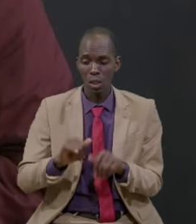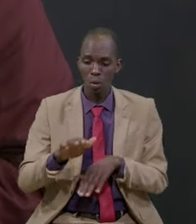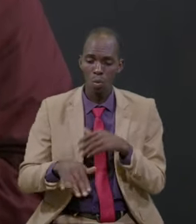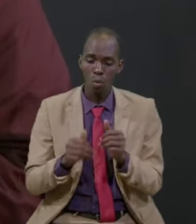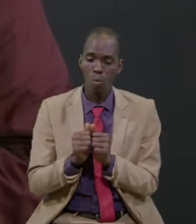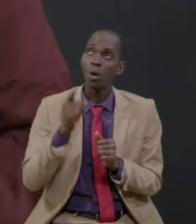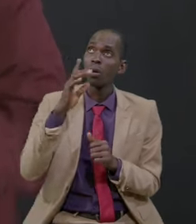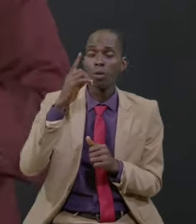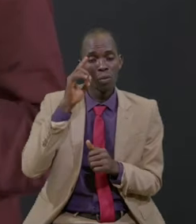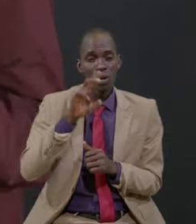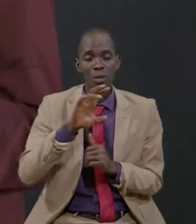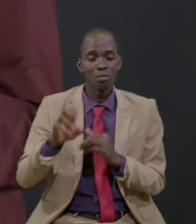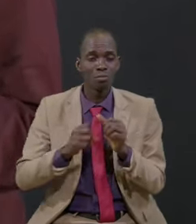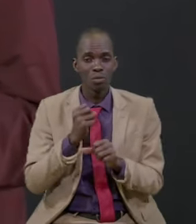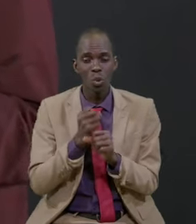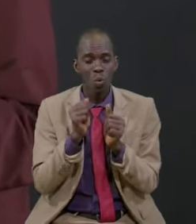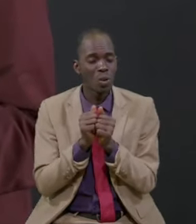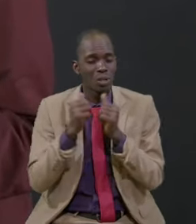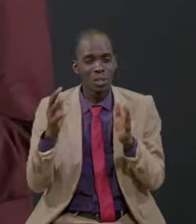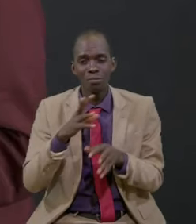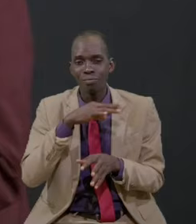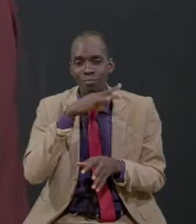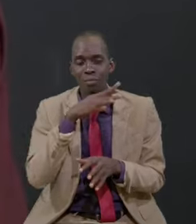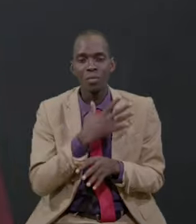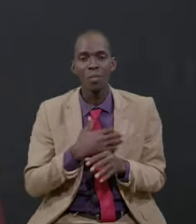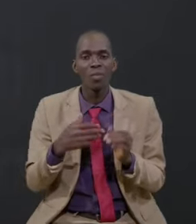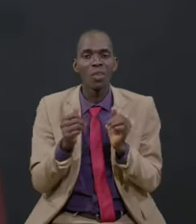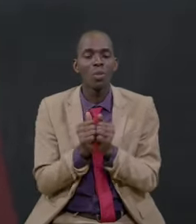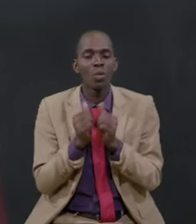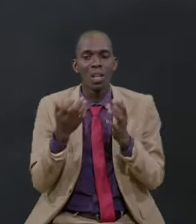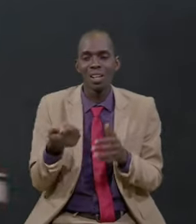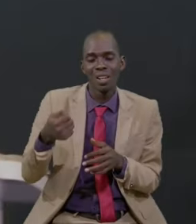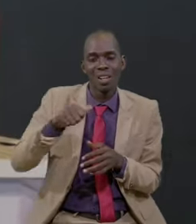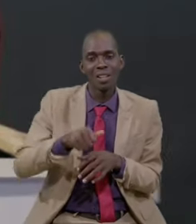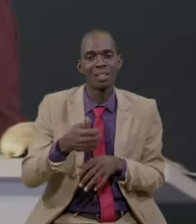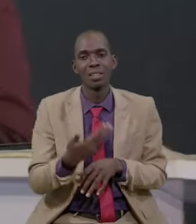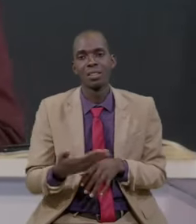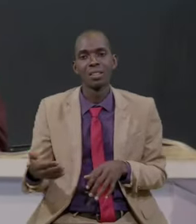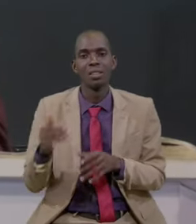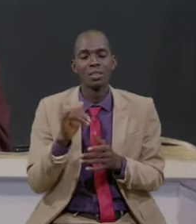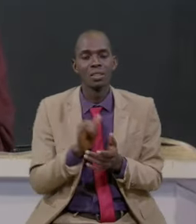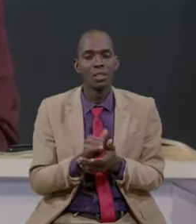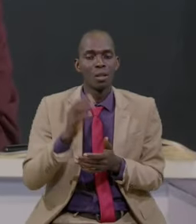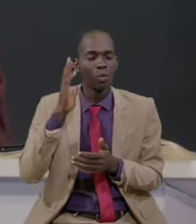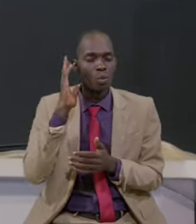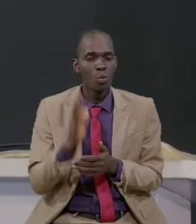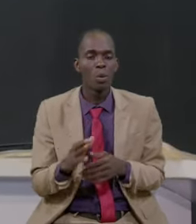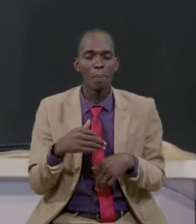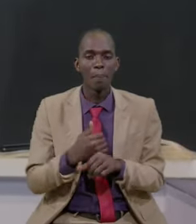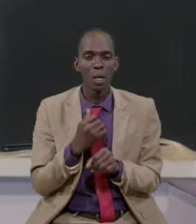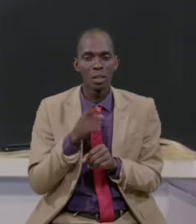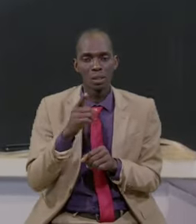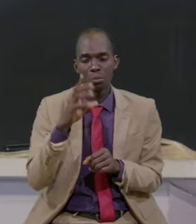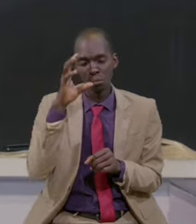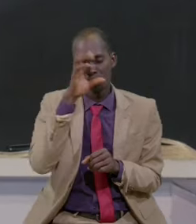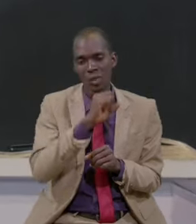tâche, sans reproche, sans rien qui va le disqualifier aux yeux de